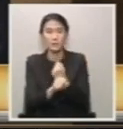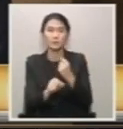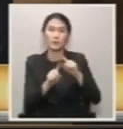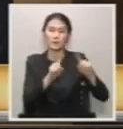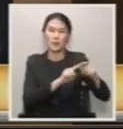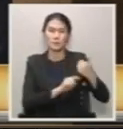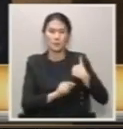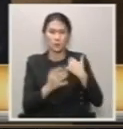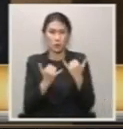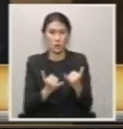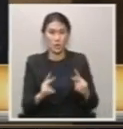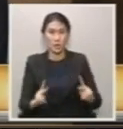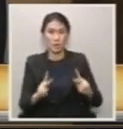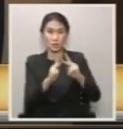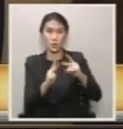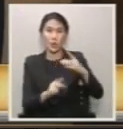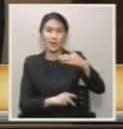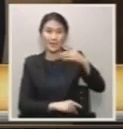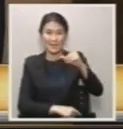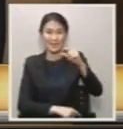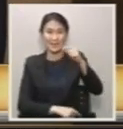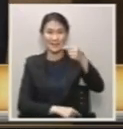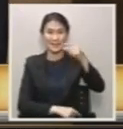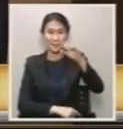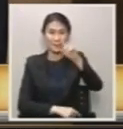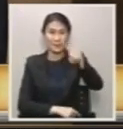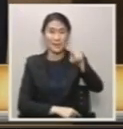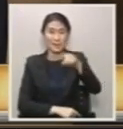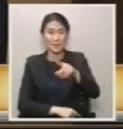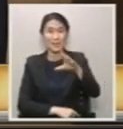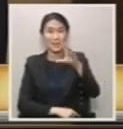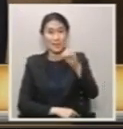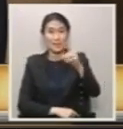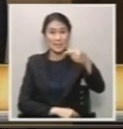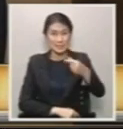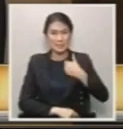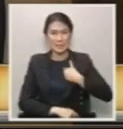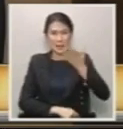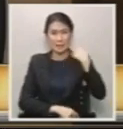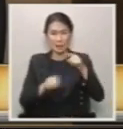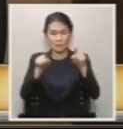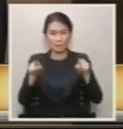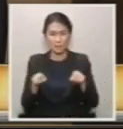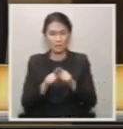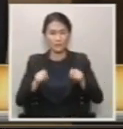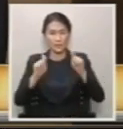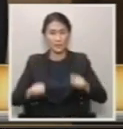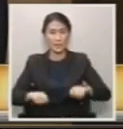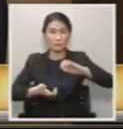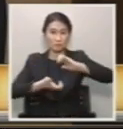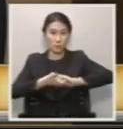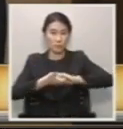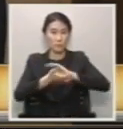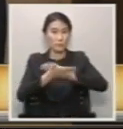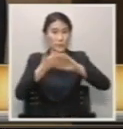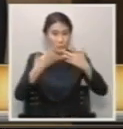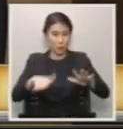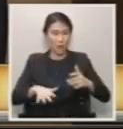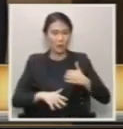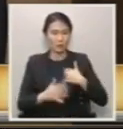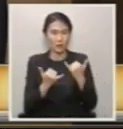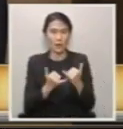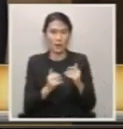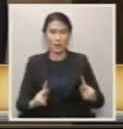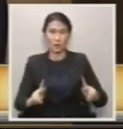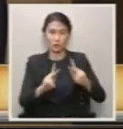จิทัลก็ทำด้วยกันนะครับเซ็น MOU กันไปแล้วทั้งหมดที่กราบเรียนมานี่คือกระทรวงดิจิทัลนั้นสร้าง